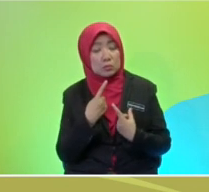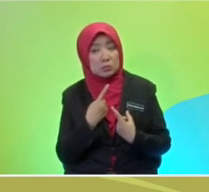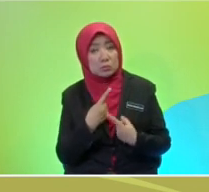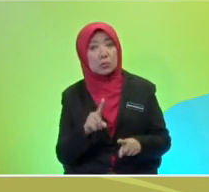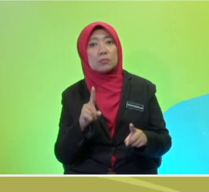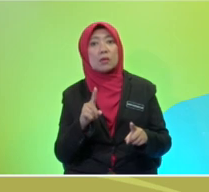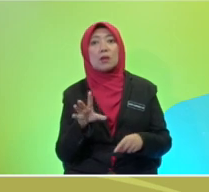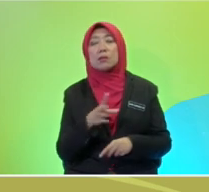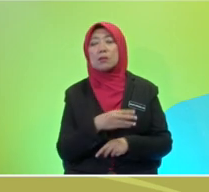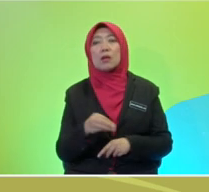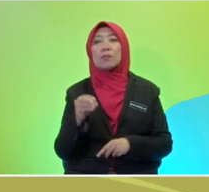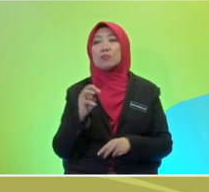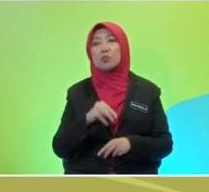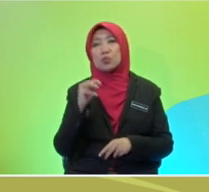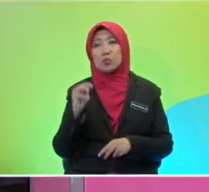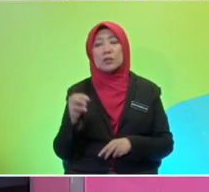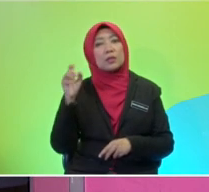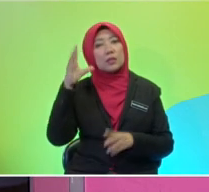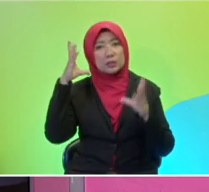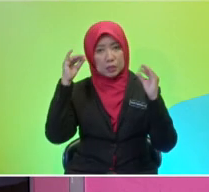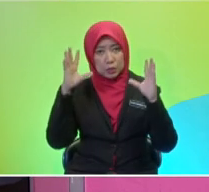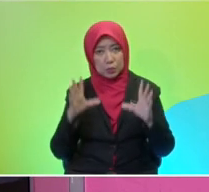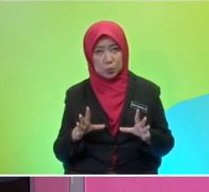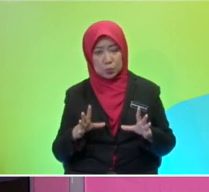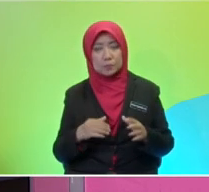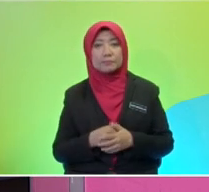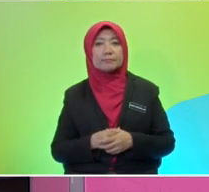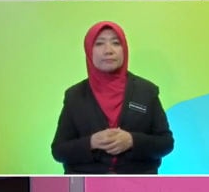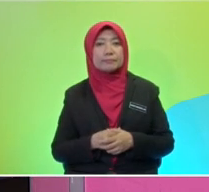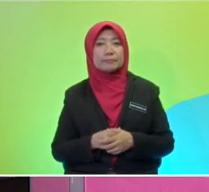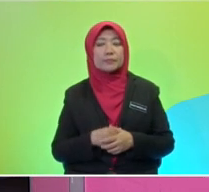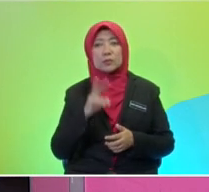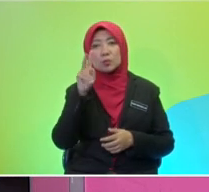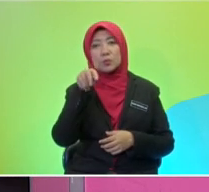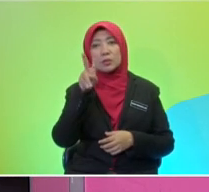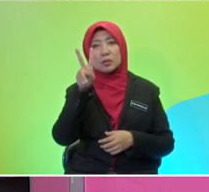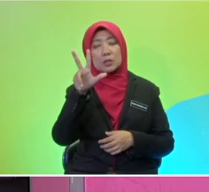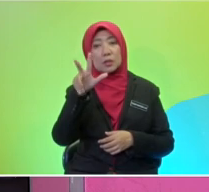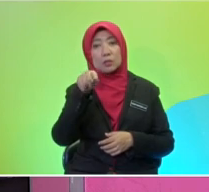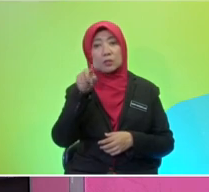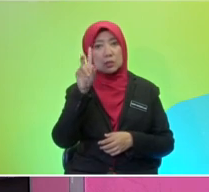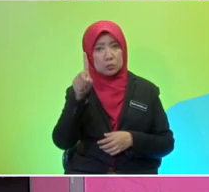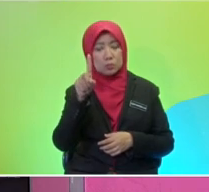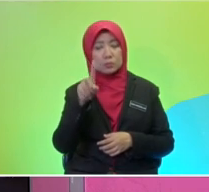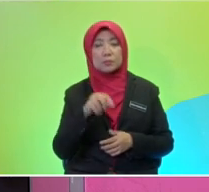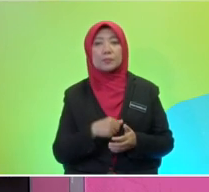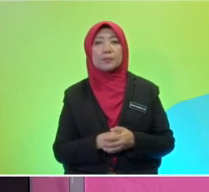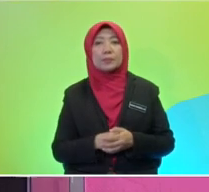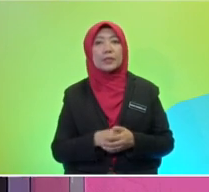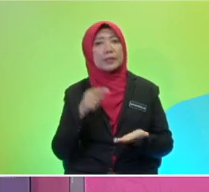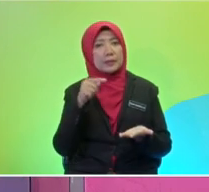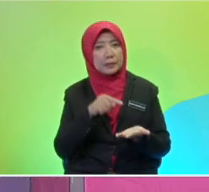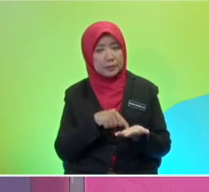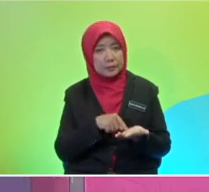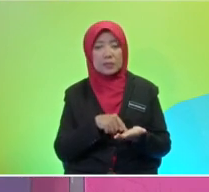guru untuk ditafsir Oke seterusnya kita lihat dua puluhan tiga puluhan satu oke Ini sebenarnya adalah teknik